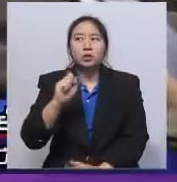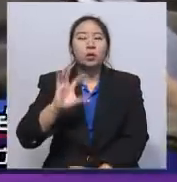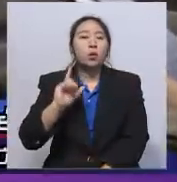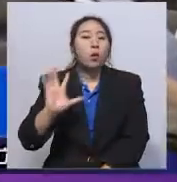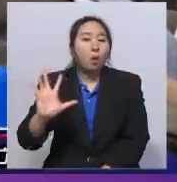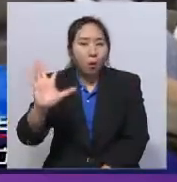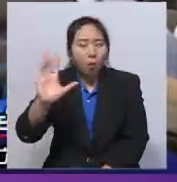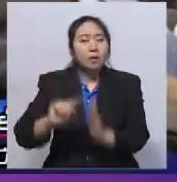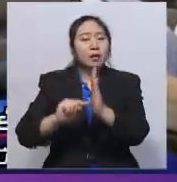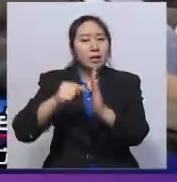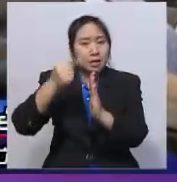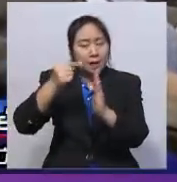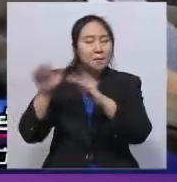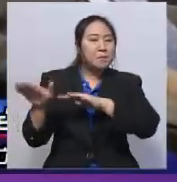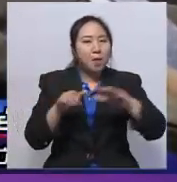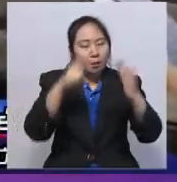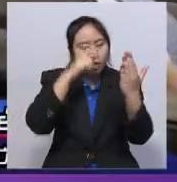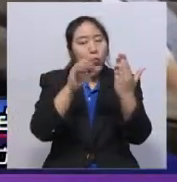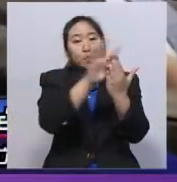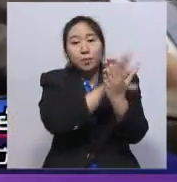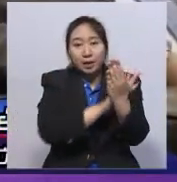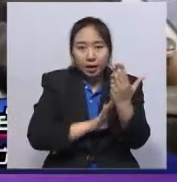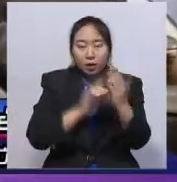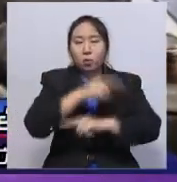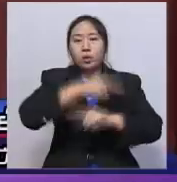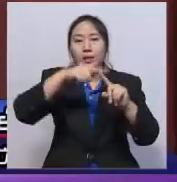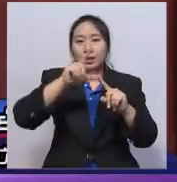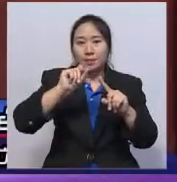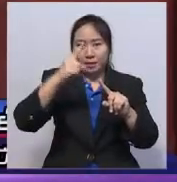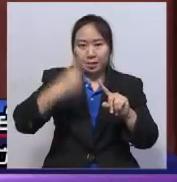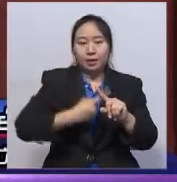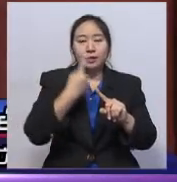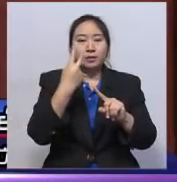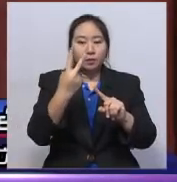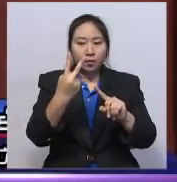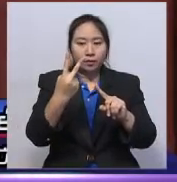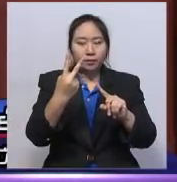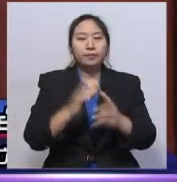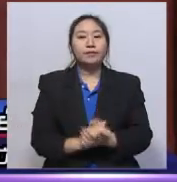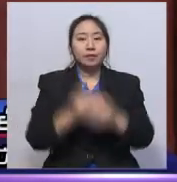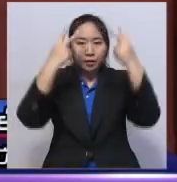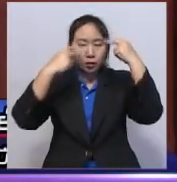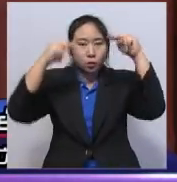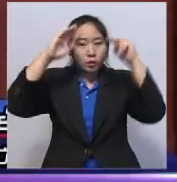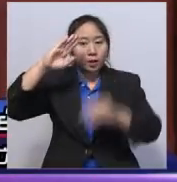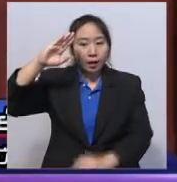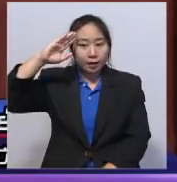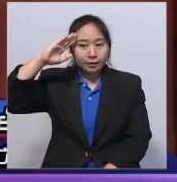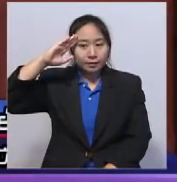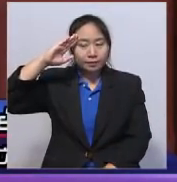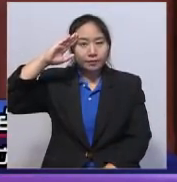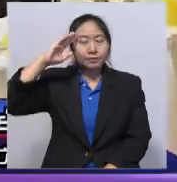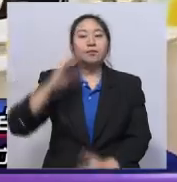เริ่มคิกออฟพร้อมกันทั่วประเทศในวันที่21กุมภาพันธ์นี้พลเอกประยุทธ์จันทร์โอชานายกรัฐมนต